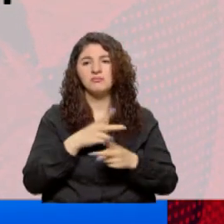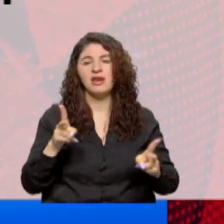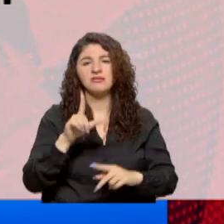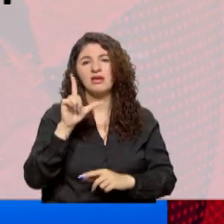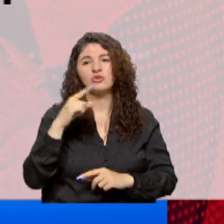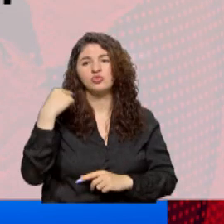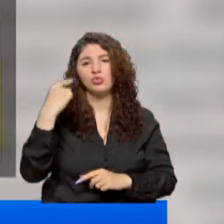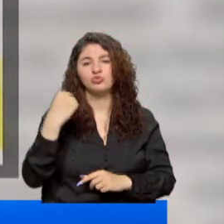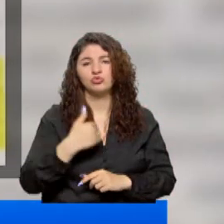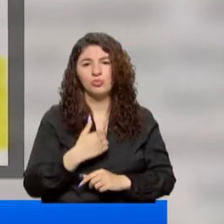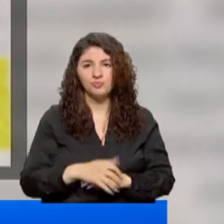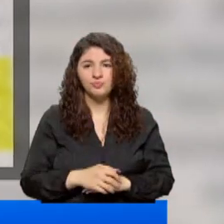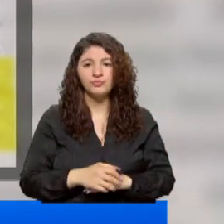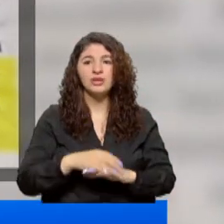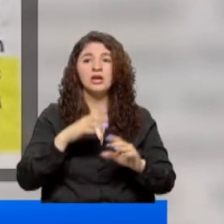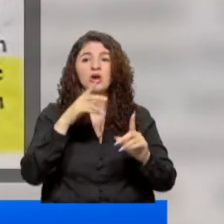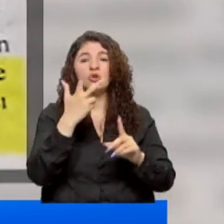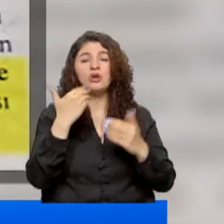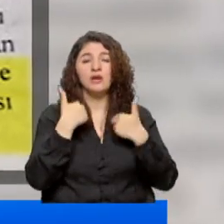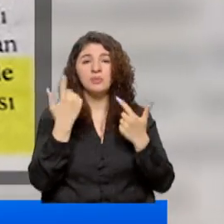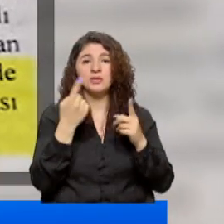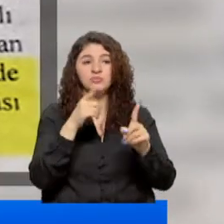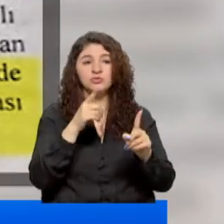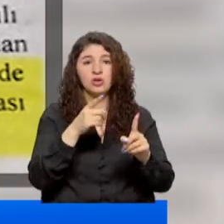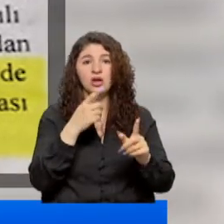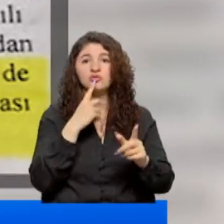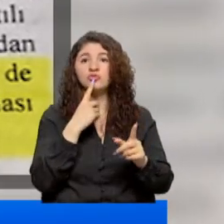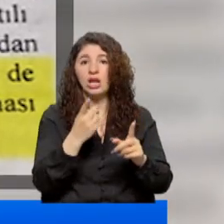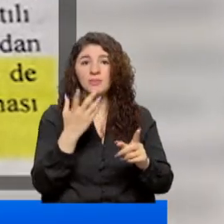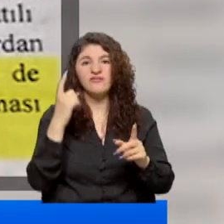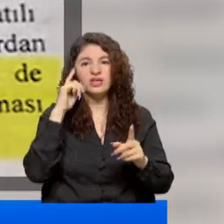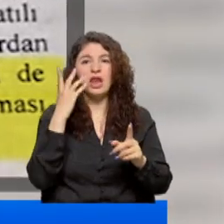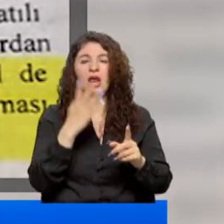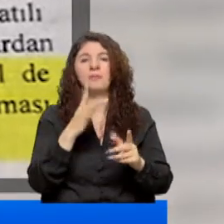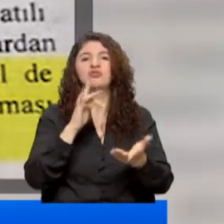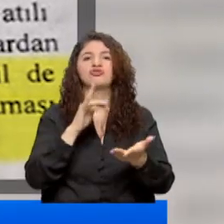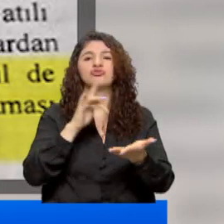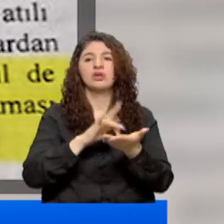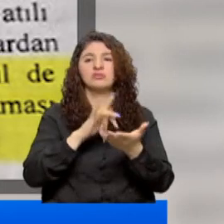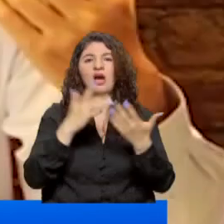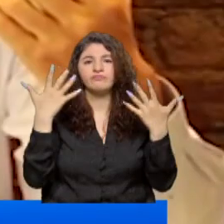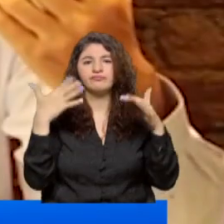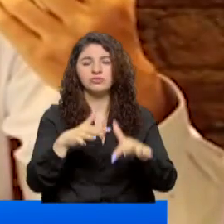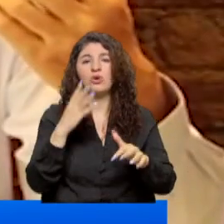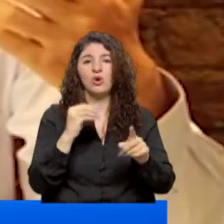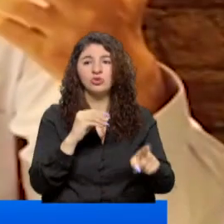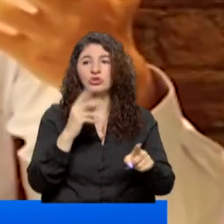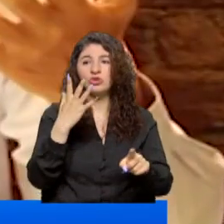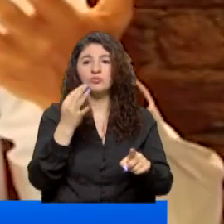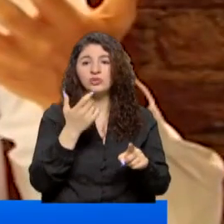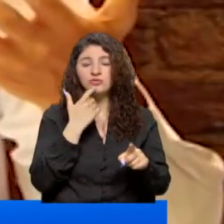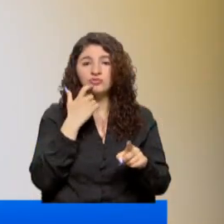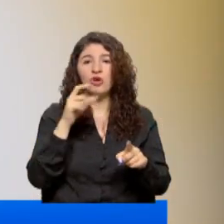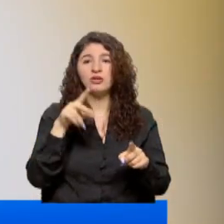ben o gittiği görüşündeyim üç ay kimden birinin bu şerhine rağmen gezi davasında ceza yağdı sanıklara Osman Kavala dört